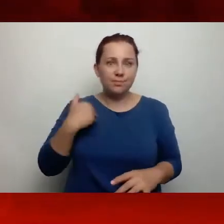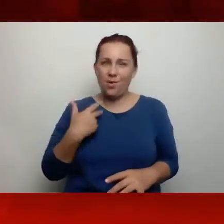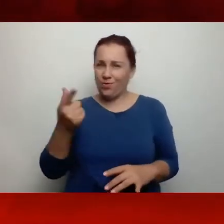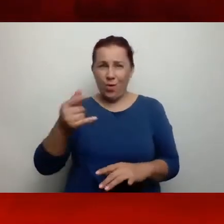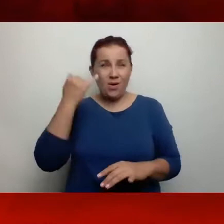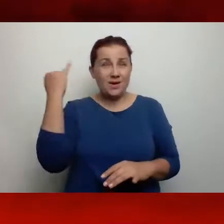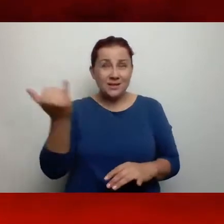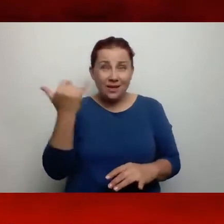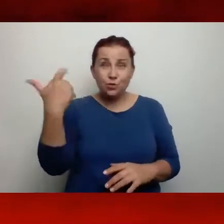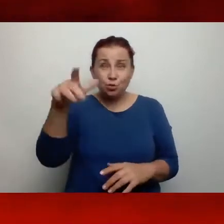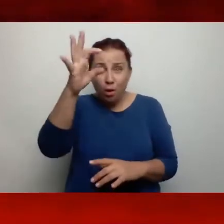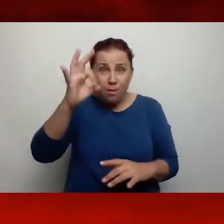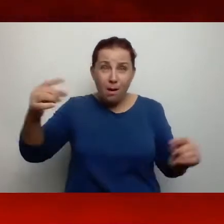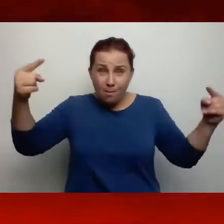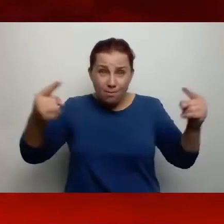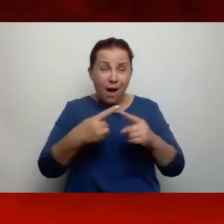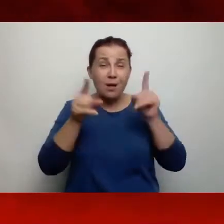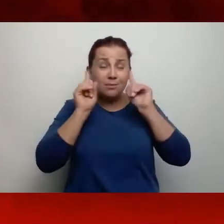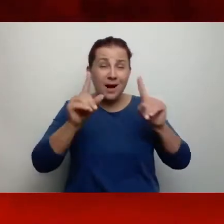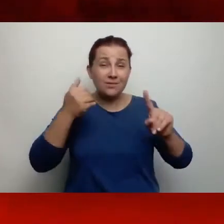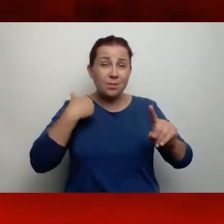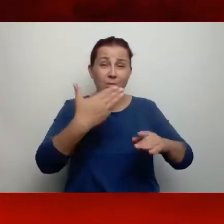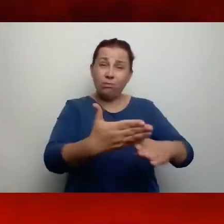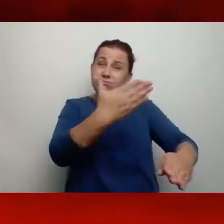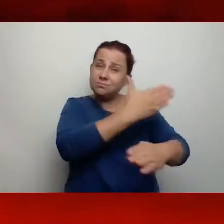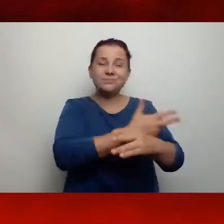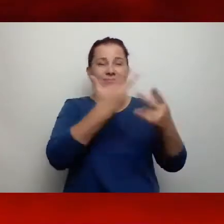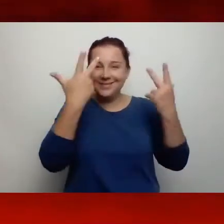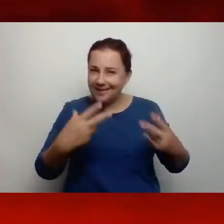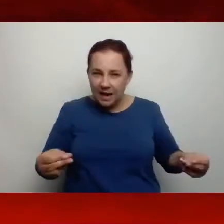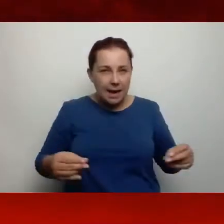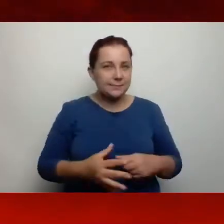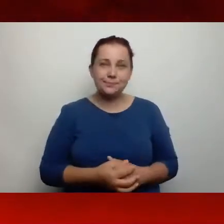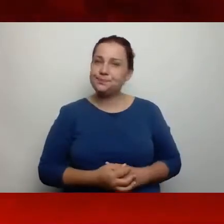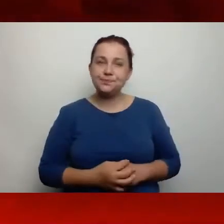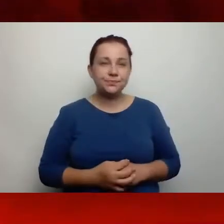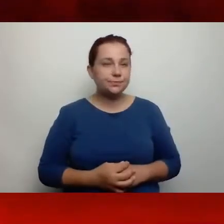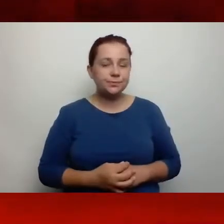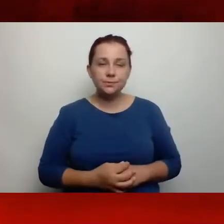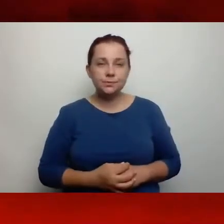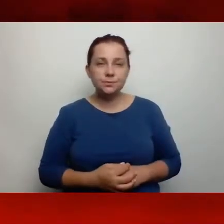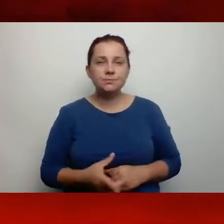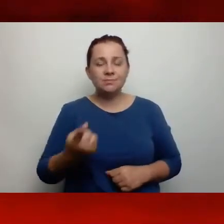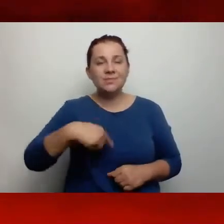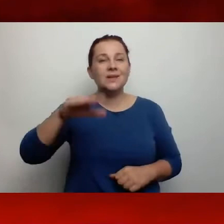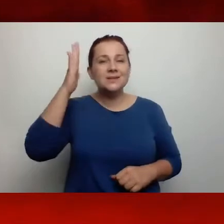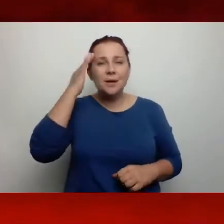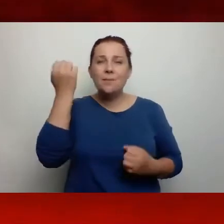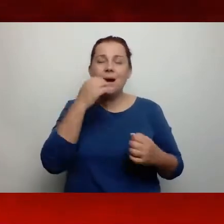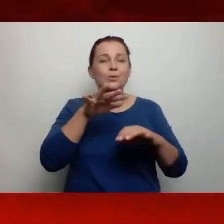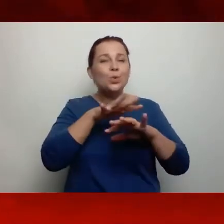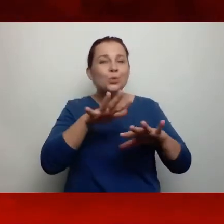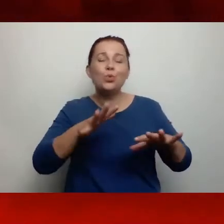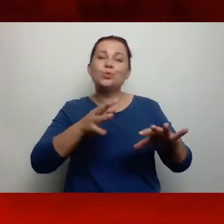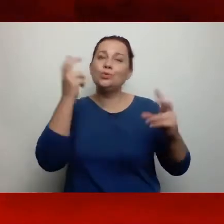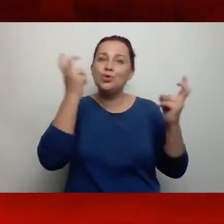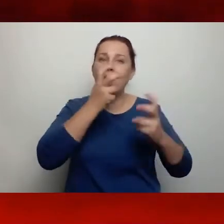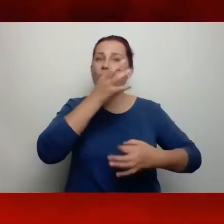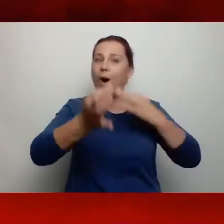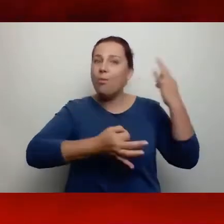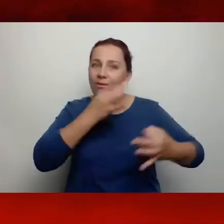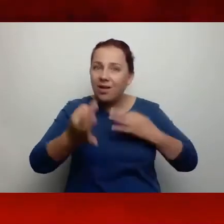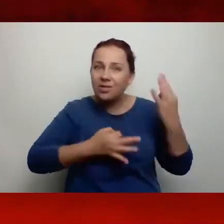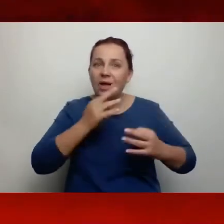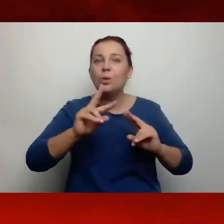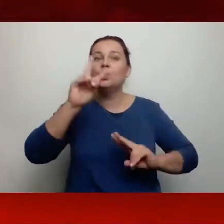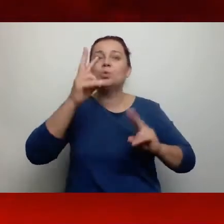100% zgodne z tym, co się działo. Wiemy, znamy bardzo wiele ciekawych anegdot od pani